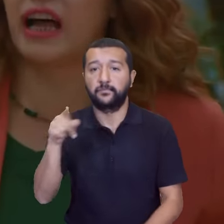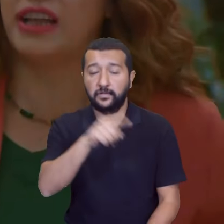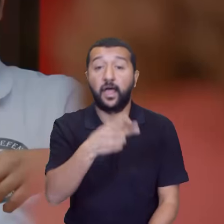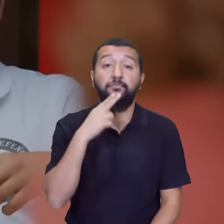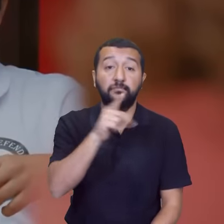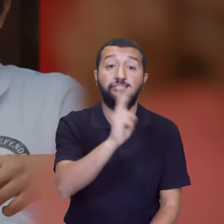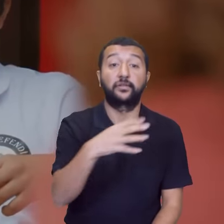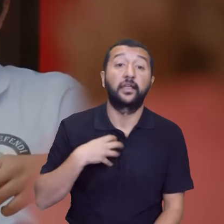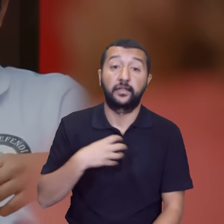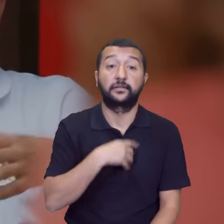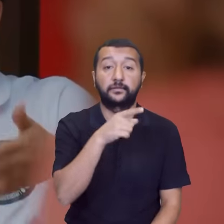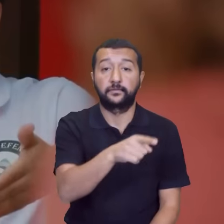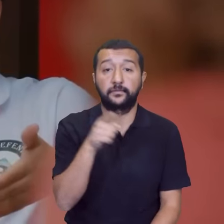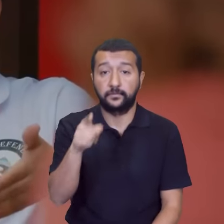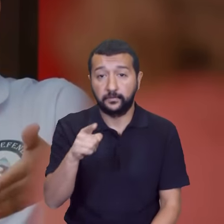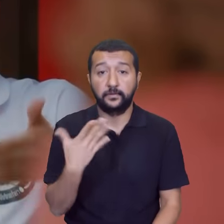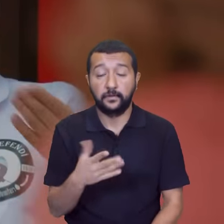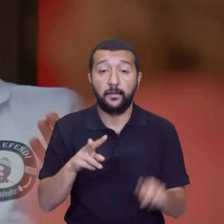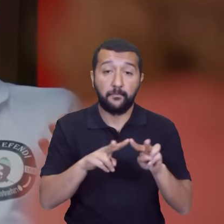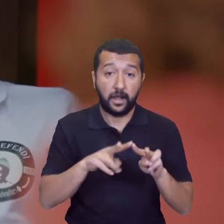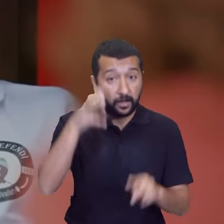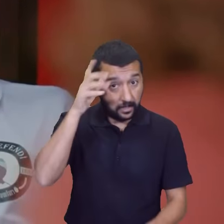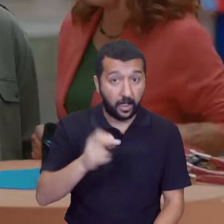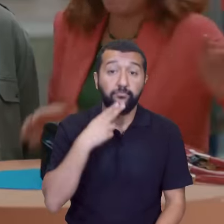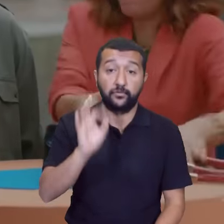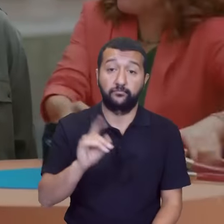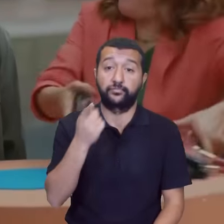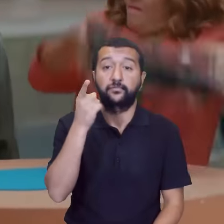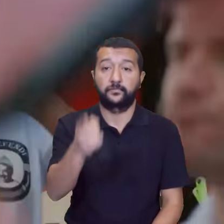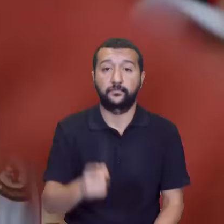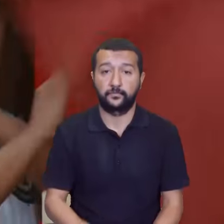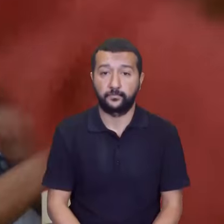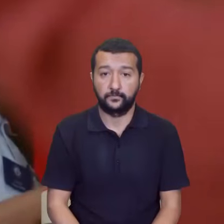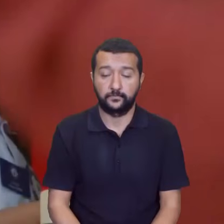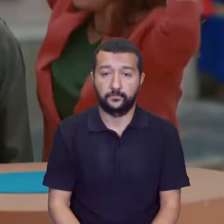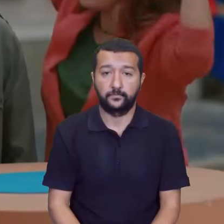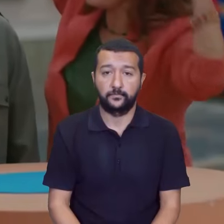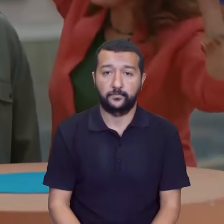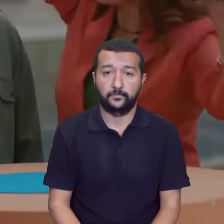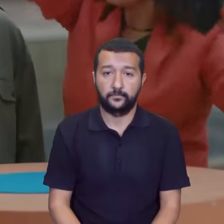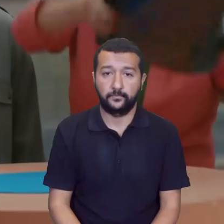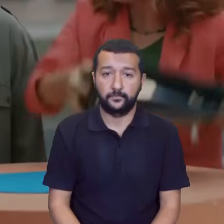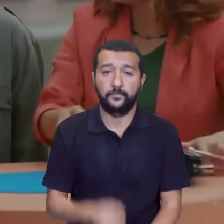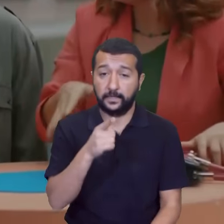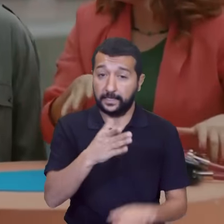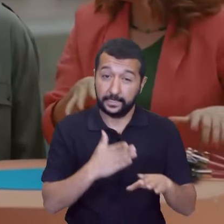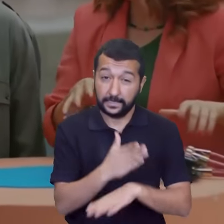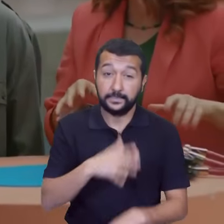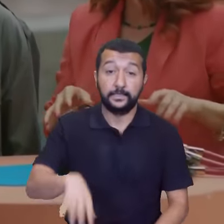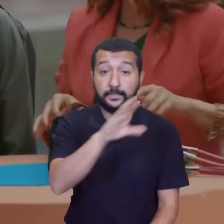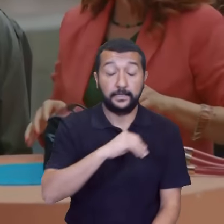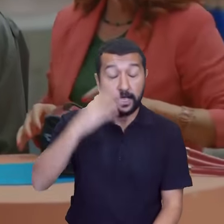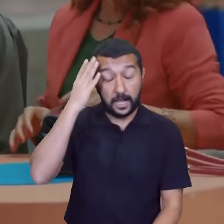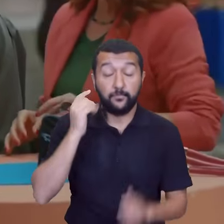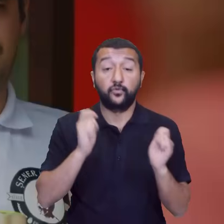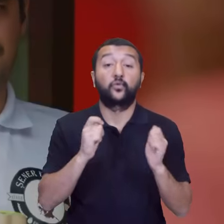Abla senin anandır. Yani mala takılmadın da ablaya mı takıldın abla ya? Çantayı fırlatacak yani, gibi kaldırdı. Gerçekten anlamakta